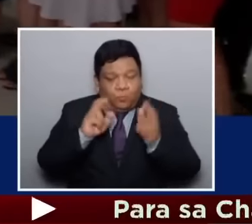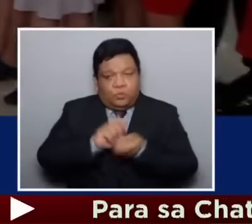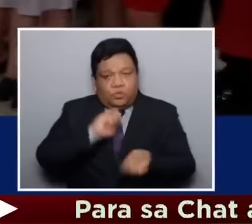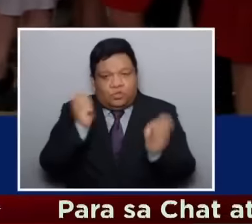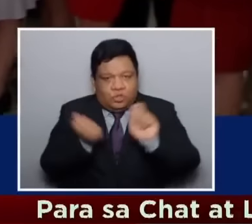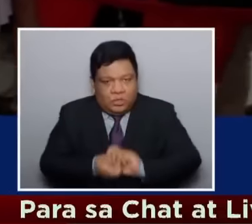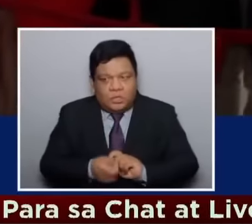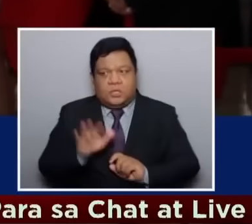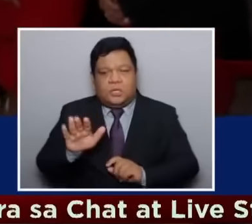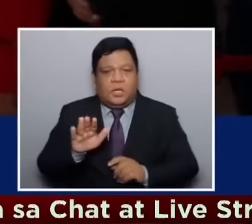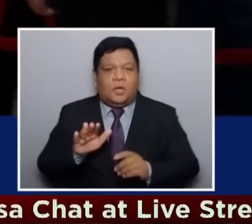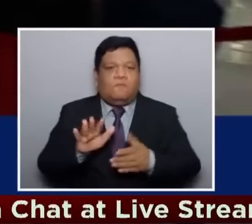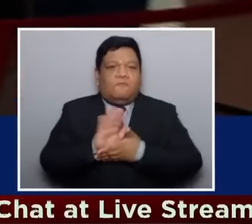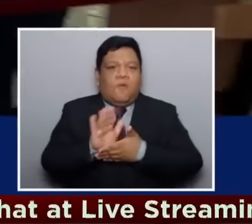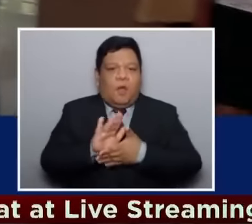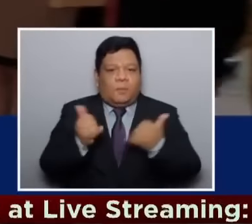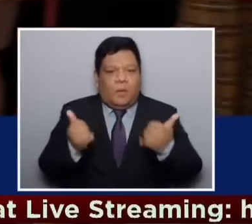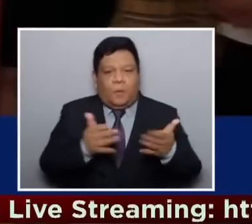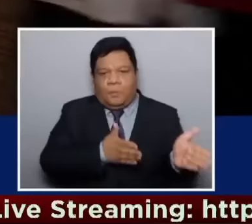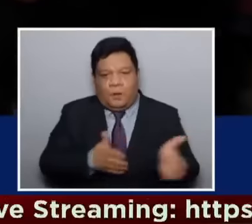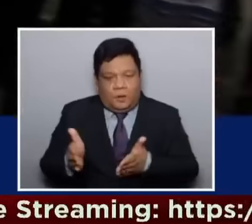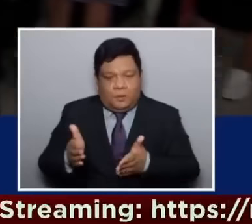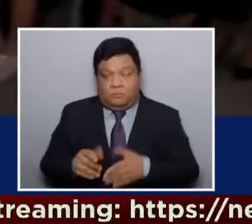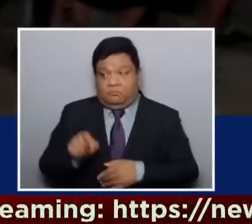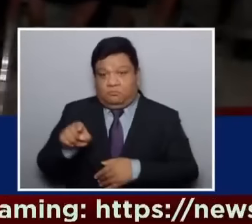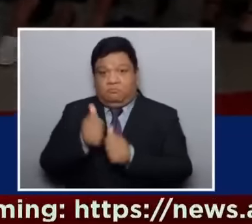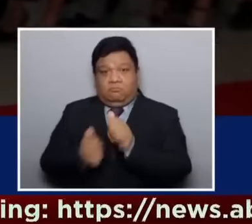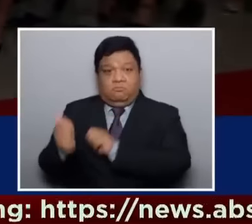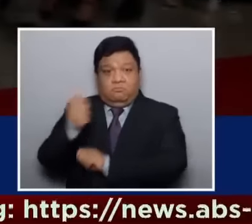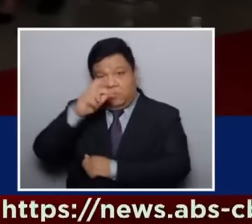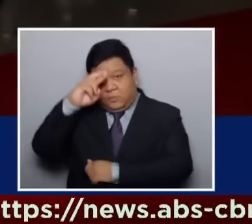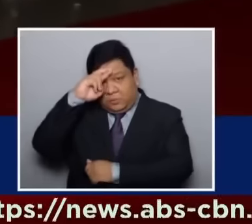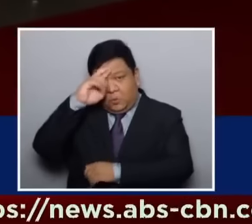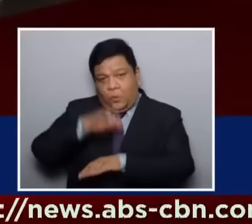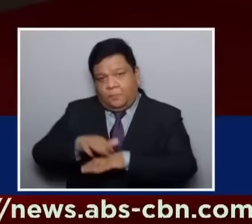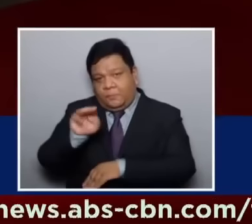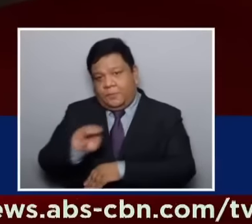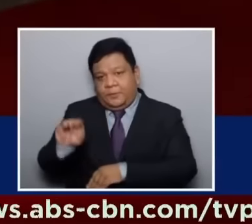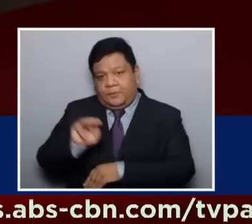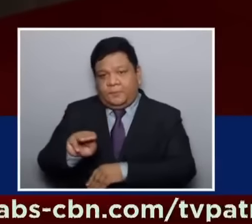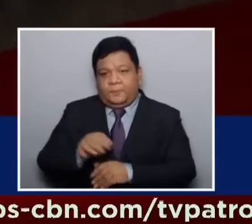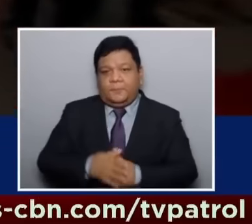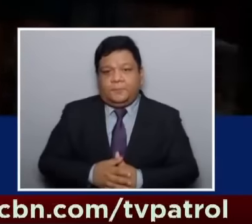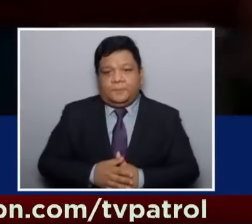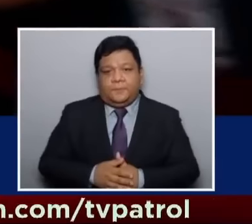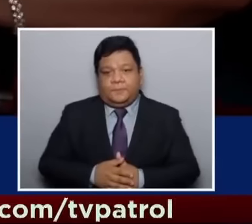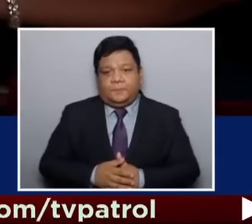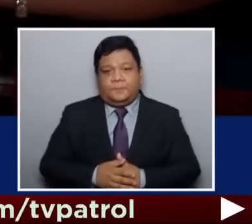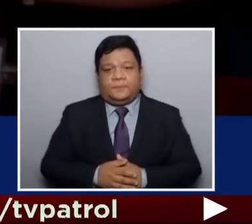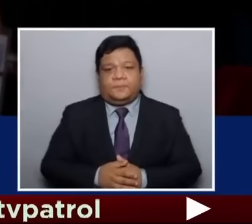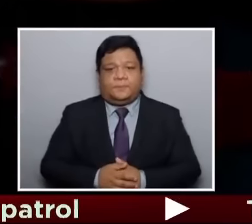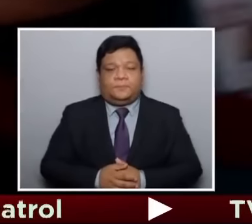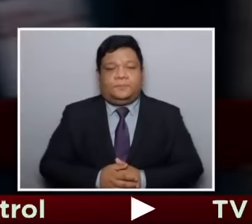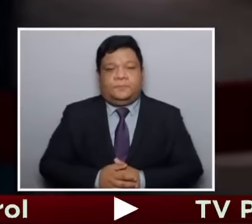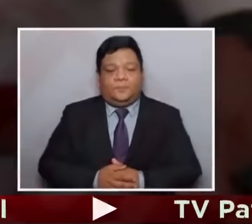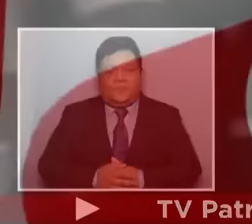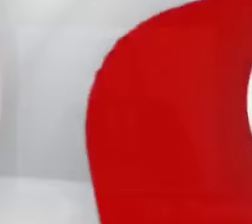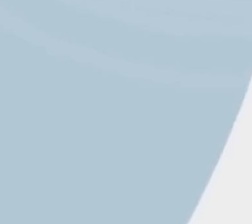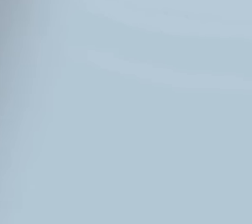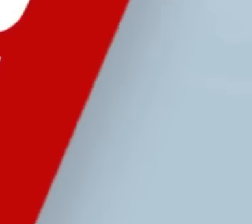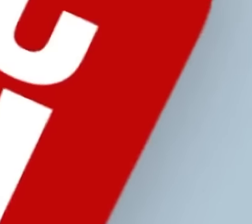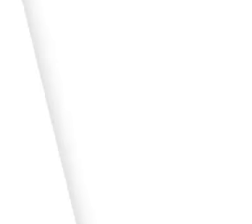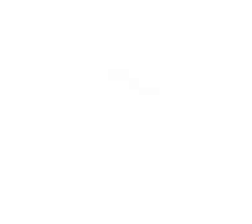local filmmaking ngayon. Sasalang na si Soto sa MTRCB sa Lunes. Mario Dumawal, ABS-CBN News.